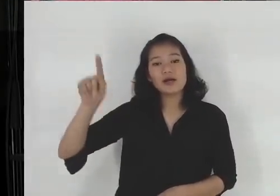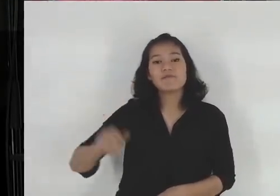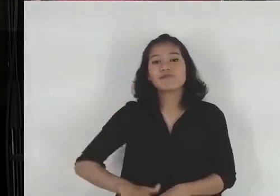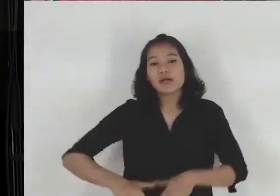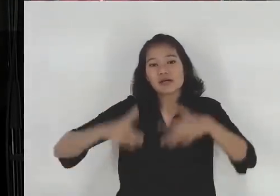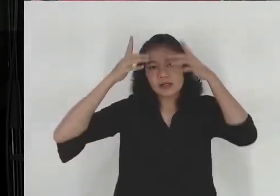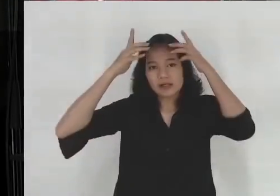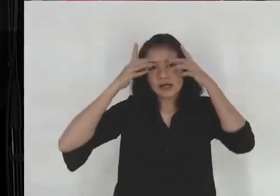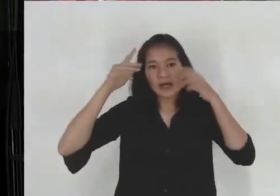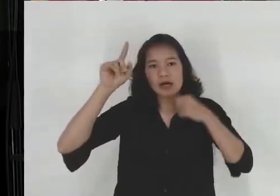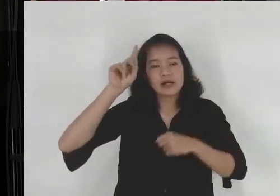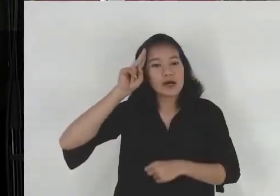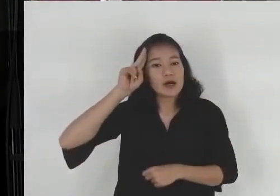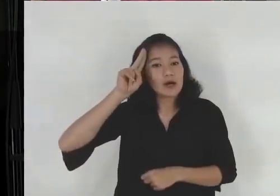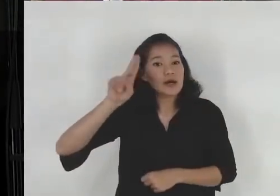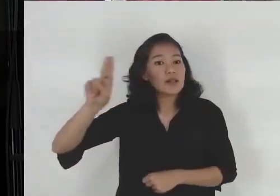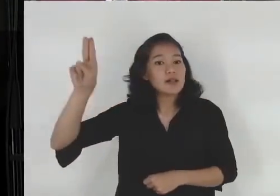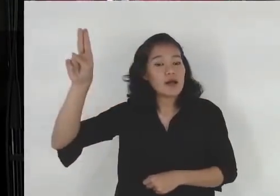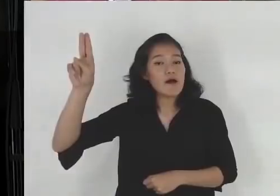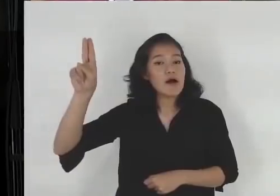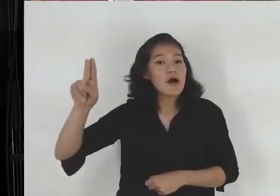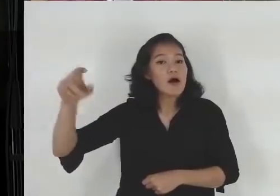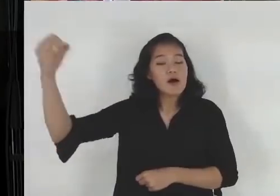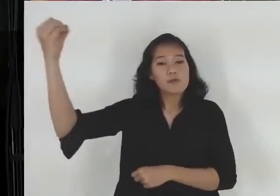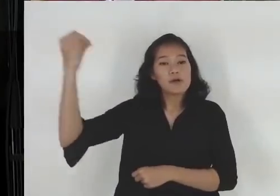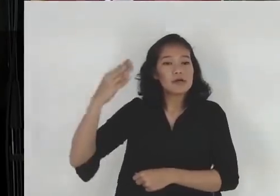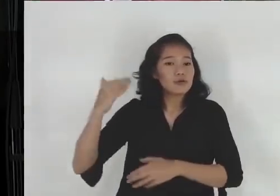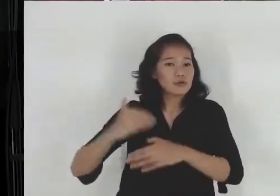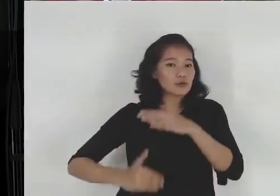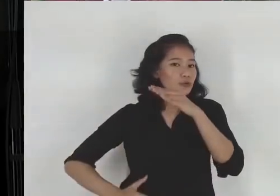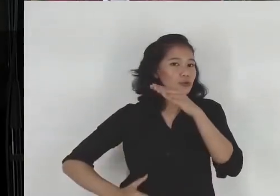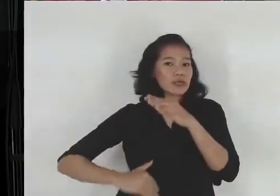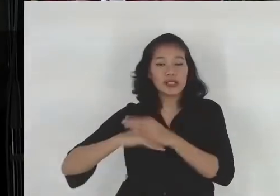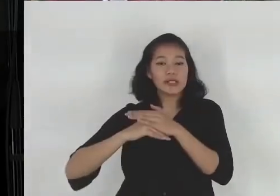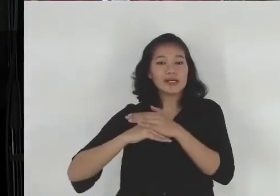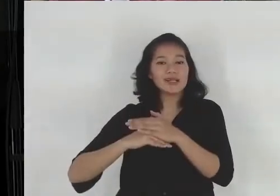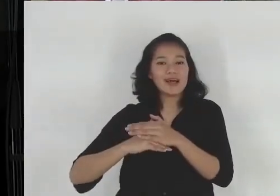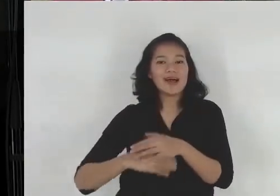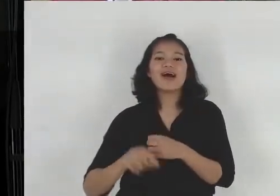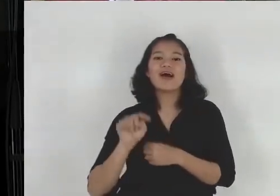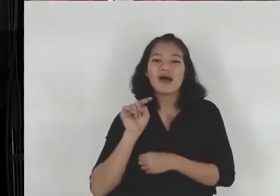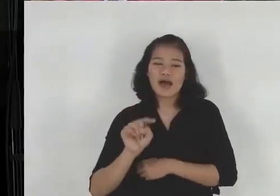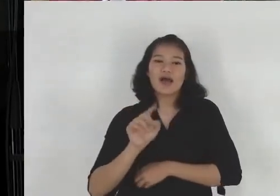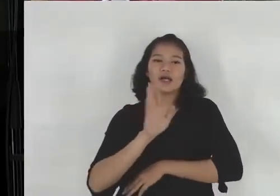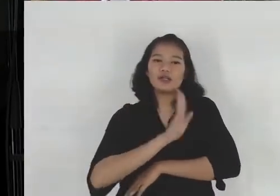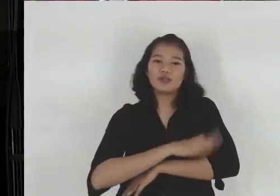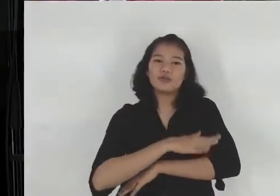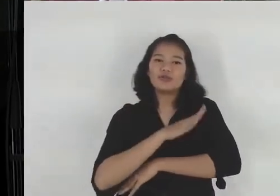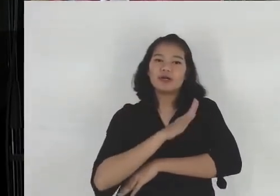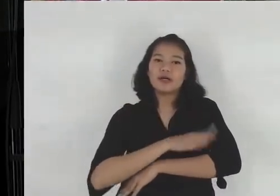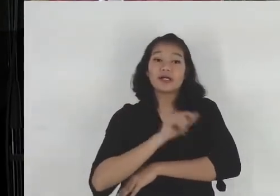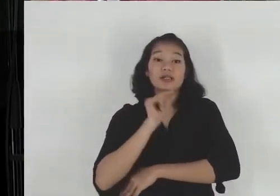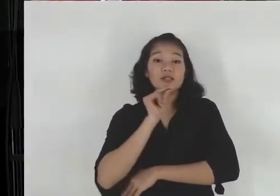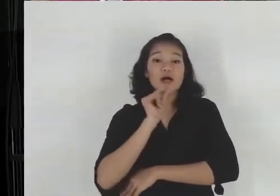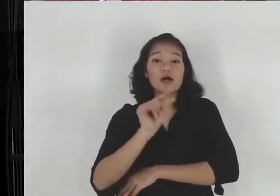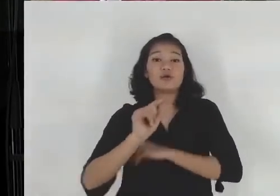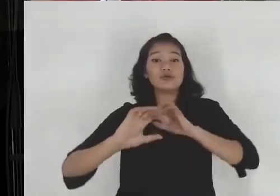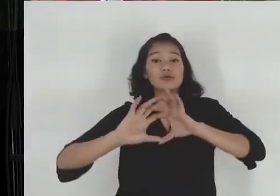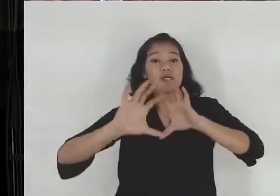Teguh rezekiku menunggu ninio itu